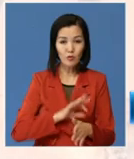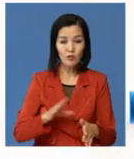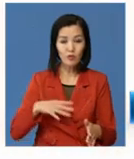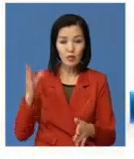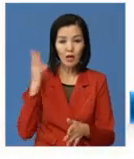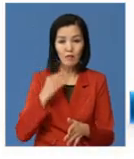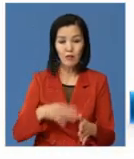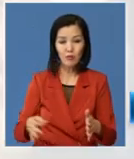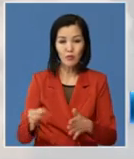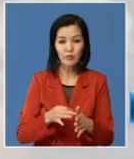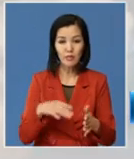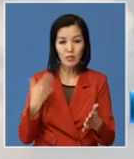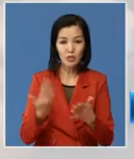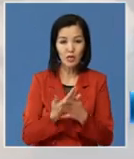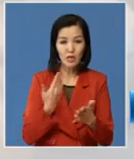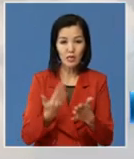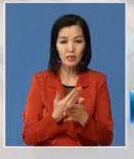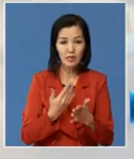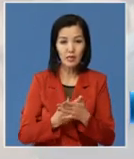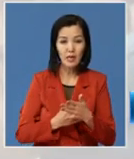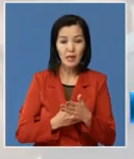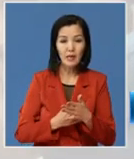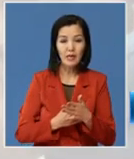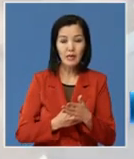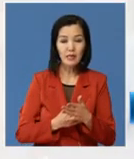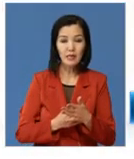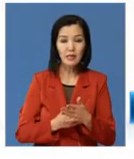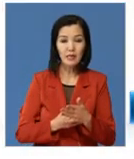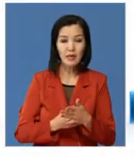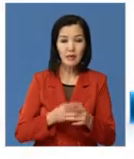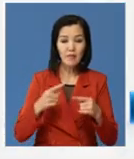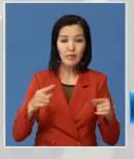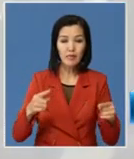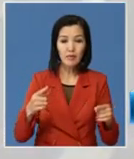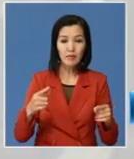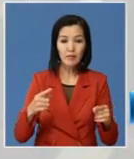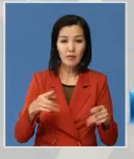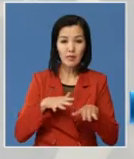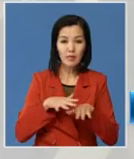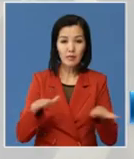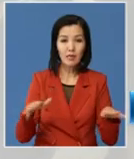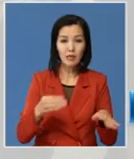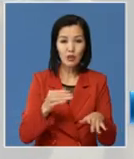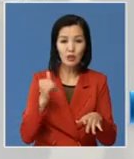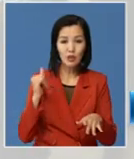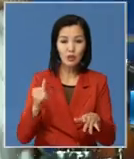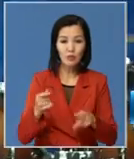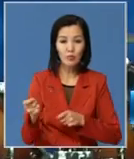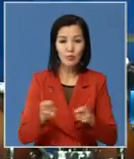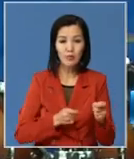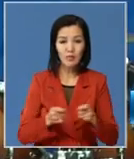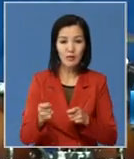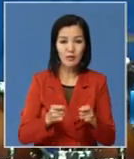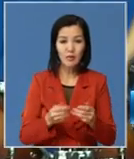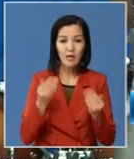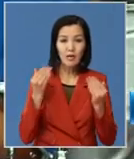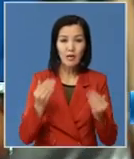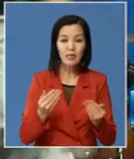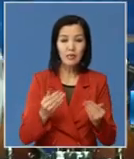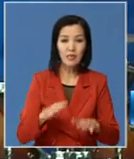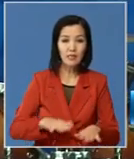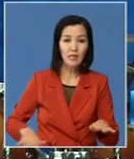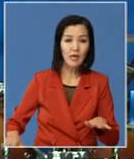көрдік дүниенің бәрін. Фильмнің тағы бір ерекшелігі шығармашылық тобында болып отыр. Тарихты таспалаған жобадағы актерлердің барлығы